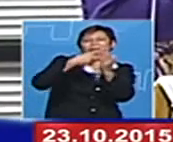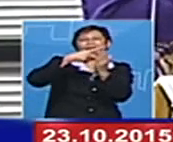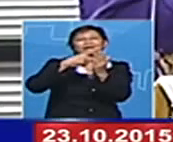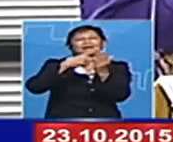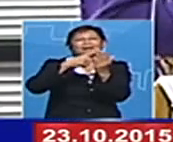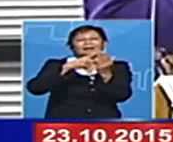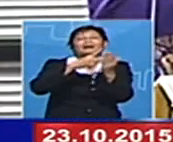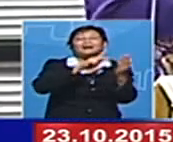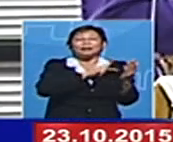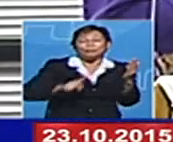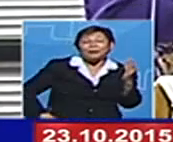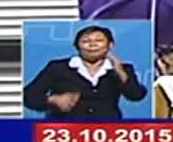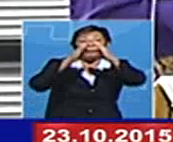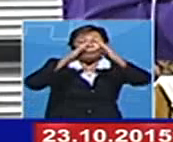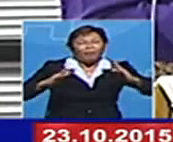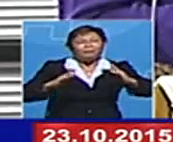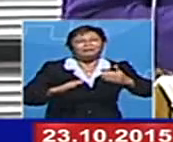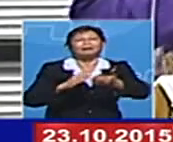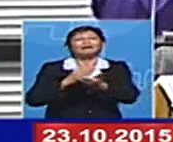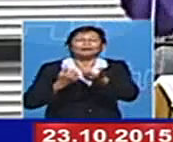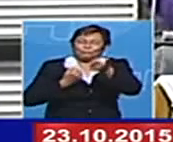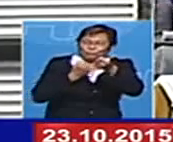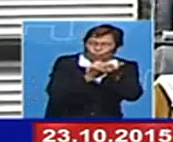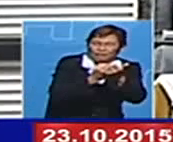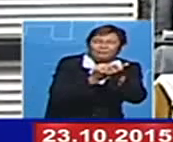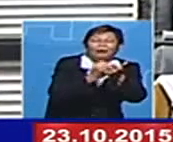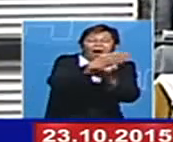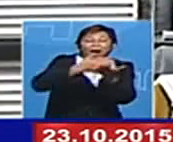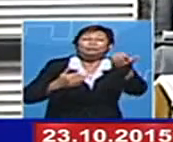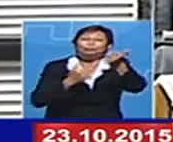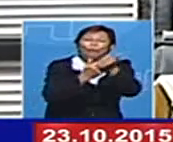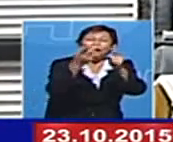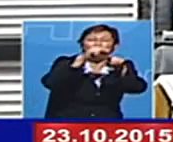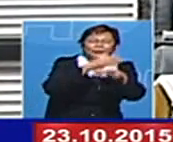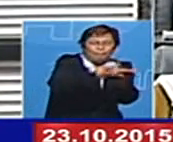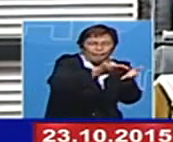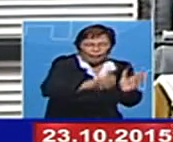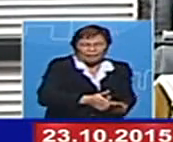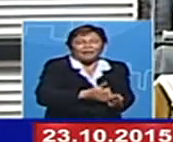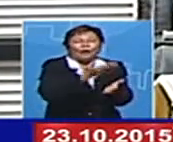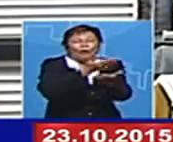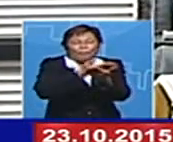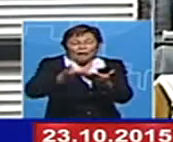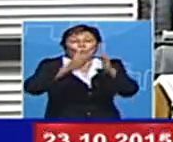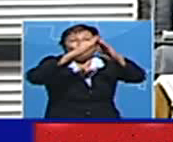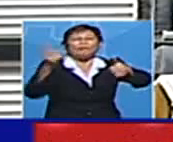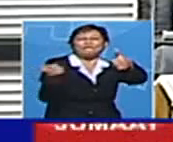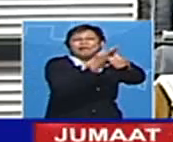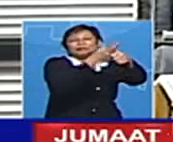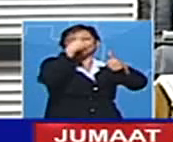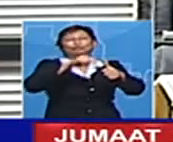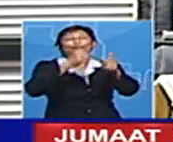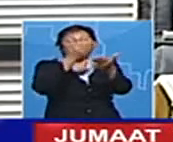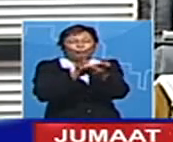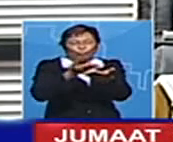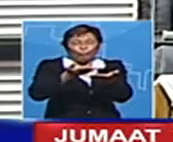Kementerian Perumahan sebagai sumbangan kepada pembeli rumah pertama untuk rumah